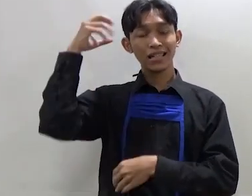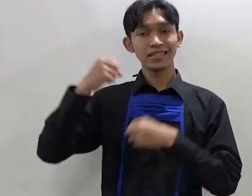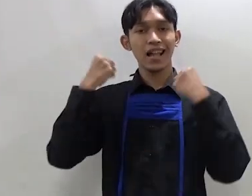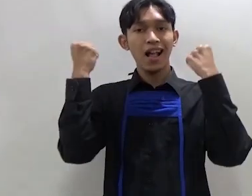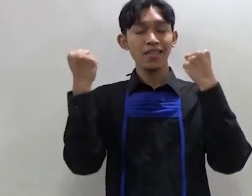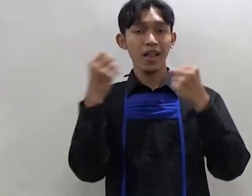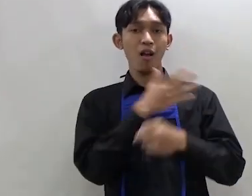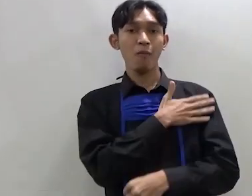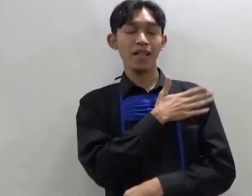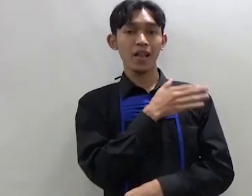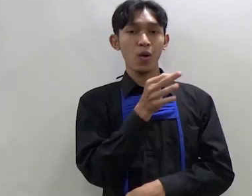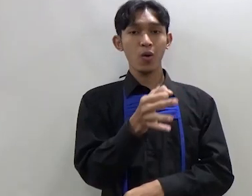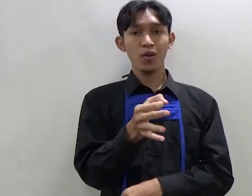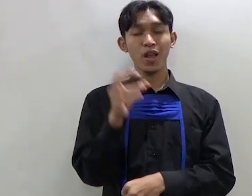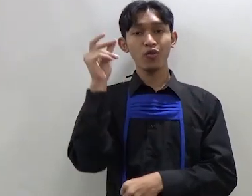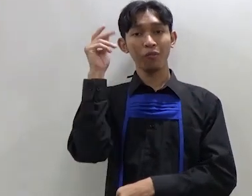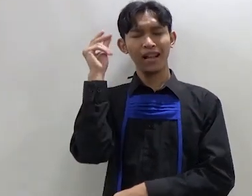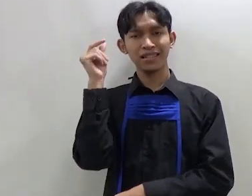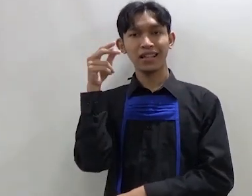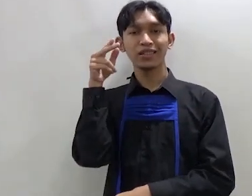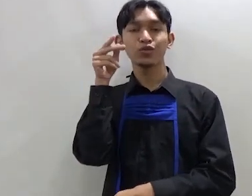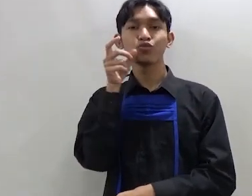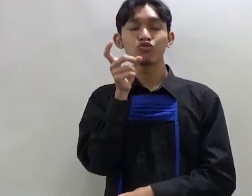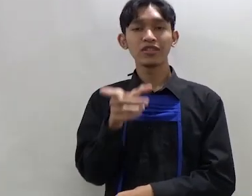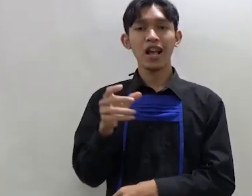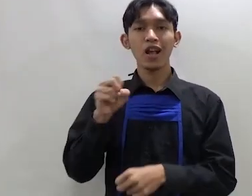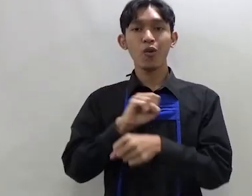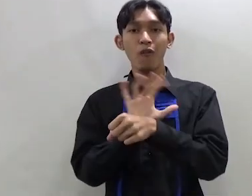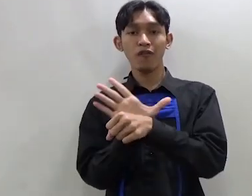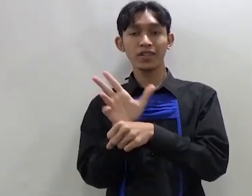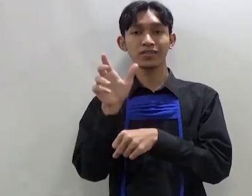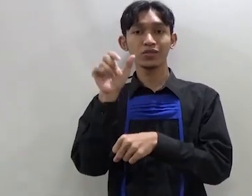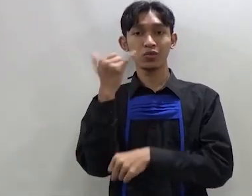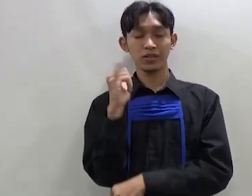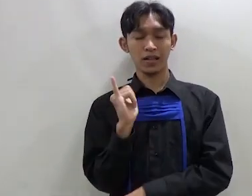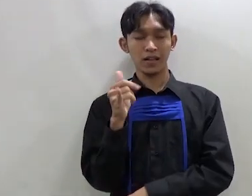Sedangkan hasil laboratorium menunjukkan A.